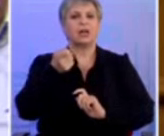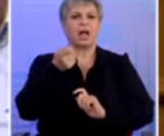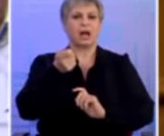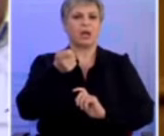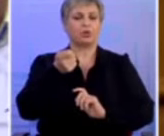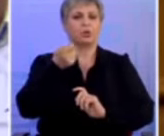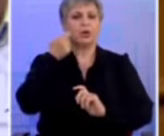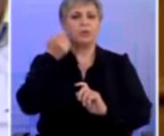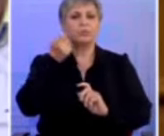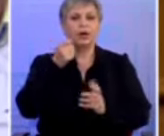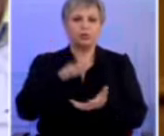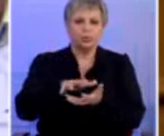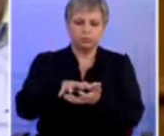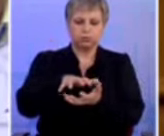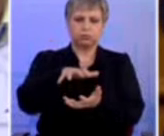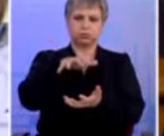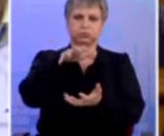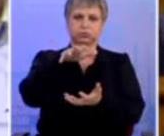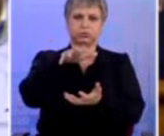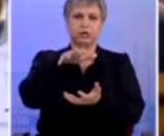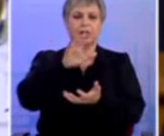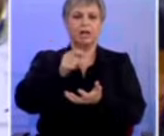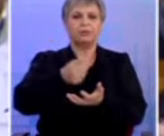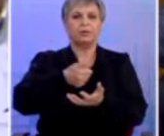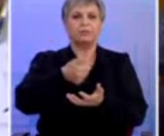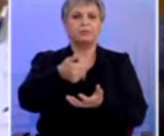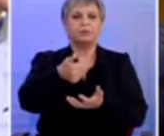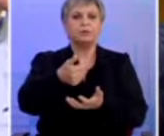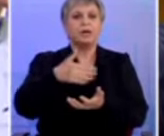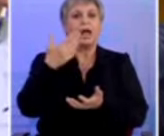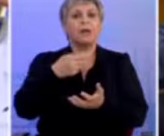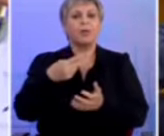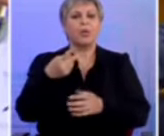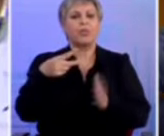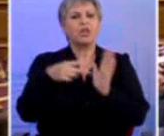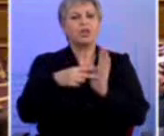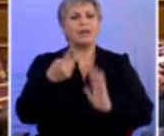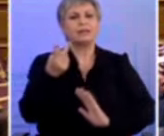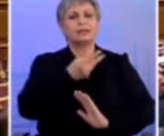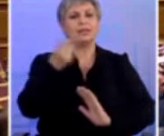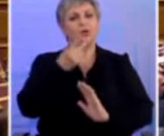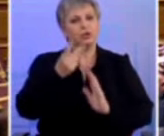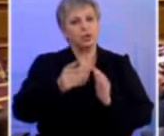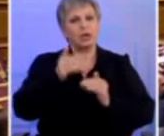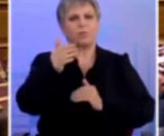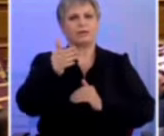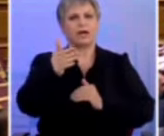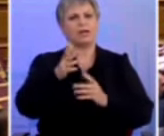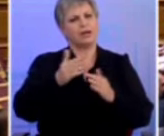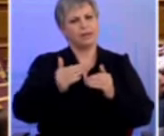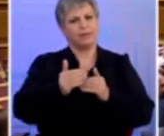πολύ υψηλές οι αποπληρωμές στον Ευρωπαϊκό Μηχανισμό από το 2022 και μετά. Και πριν από λίγο